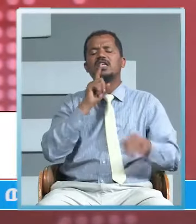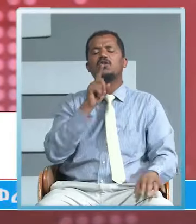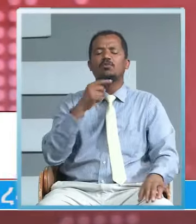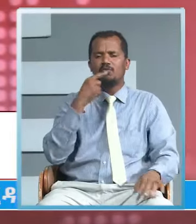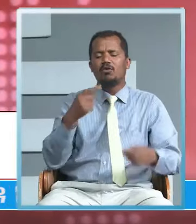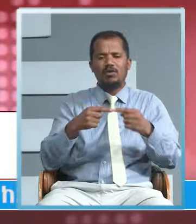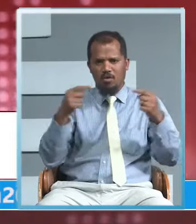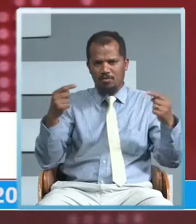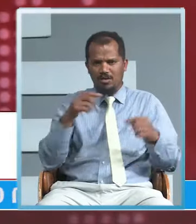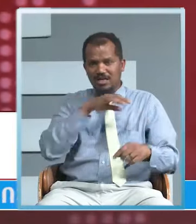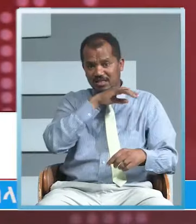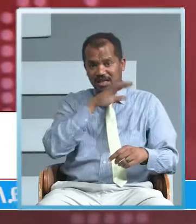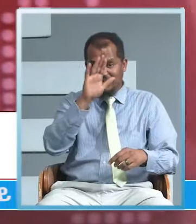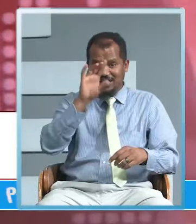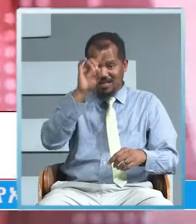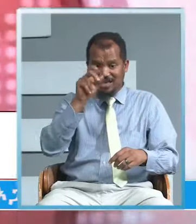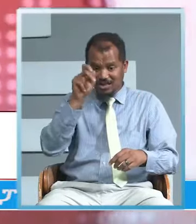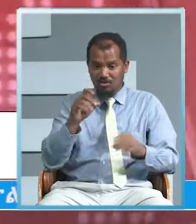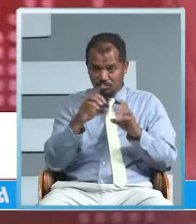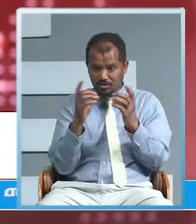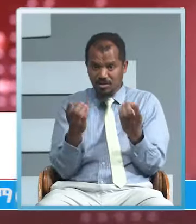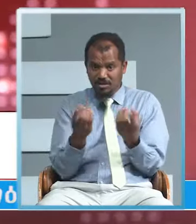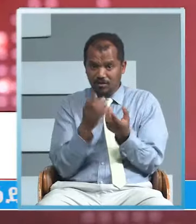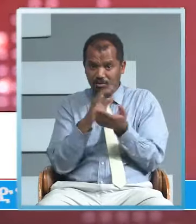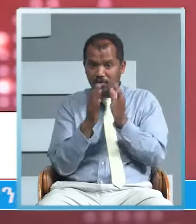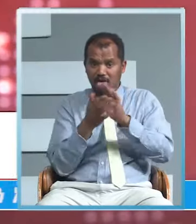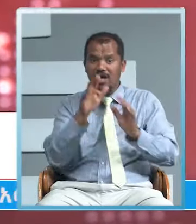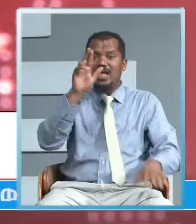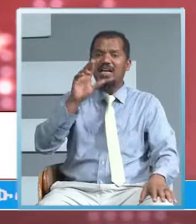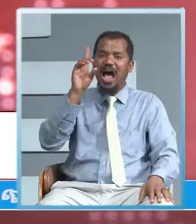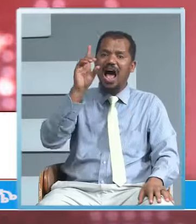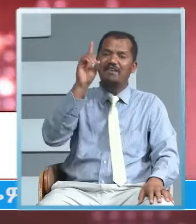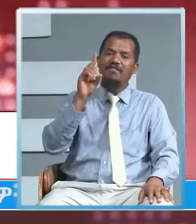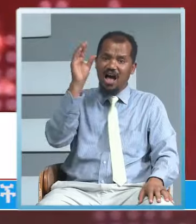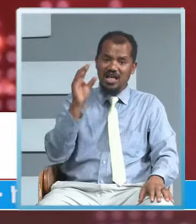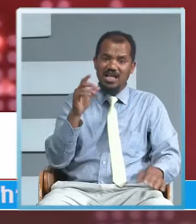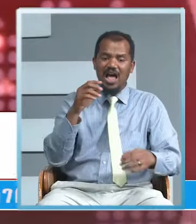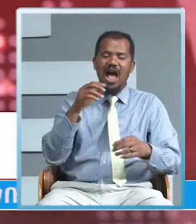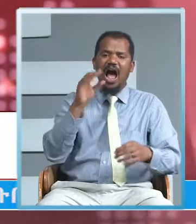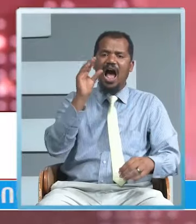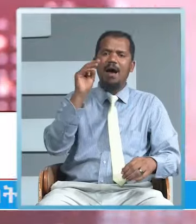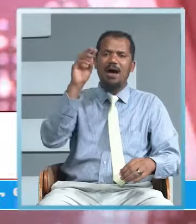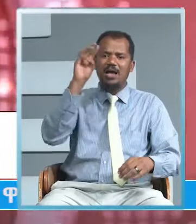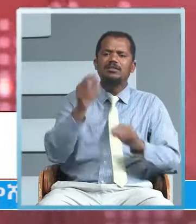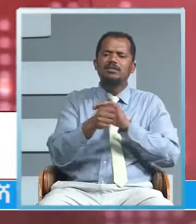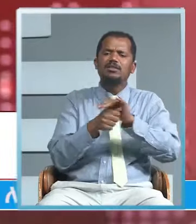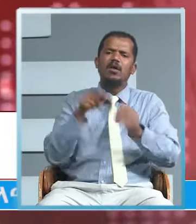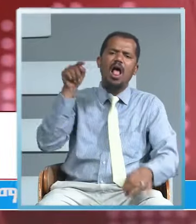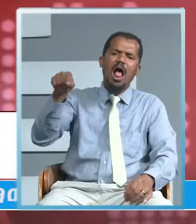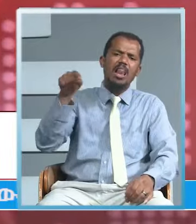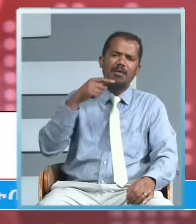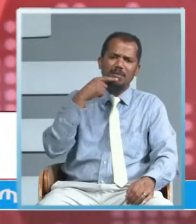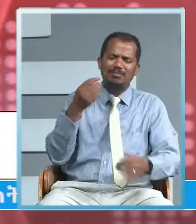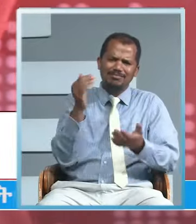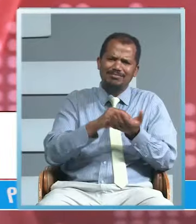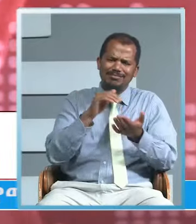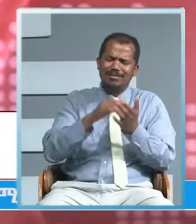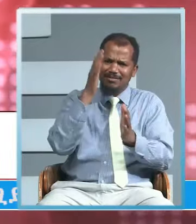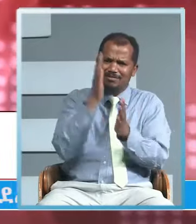ነው ሲሉ ኮንነዋል። እስራኤል በጋዛ ደቡባዊ ክፍል በሆነችው ራፋ ታጣቂው ሐማስ መሽጓል በሚል